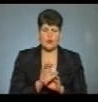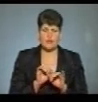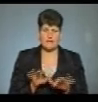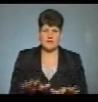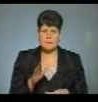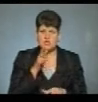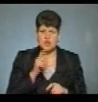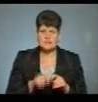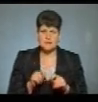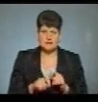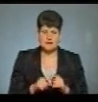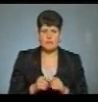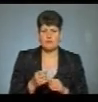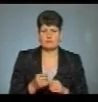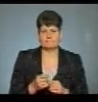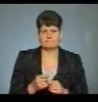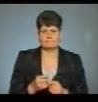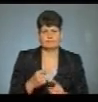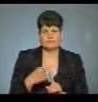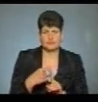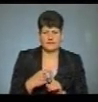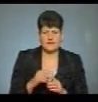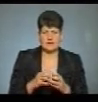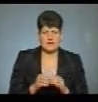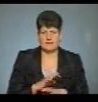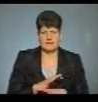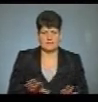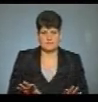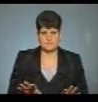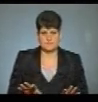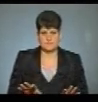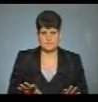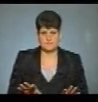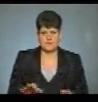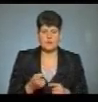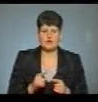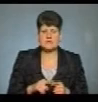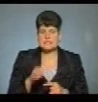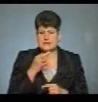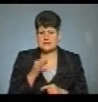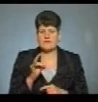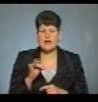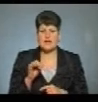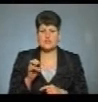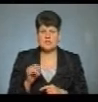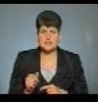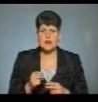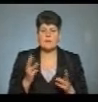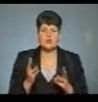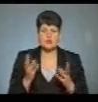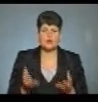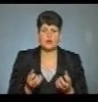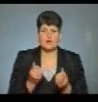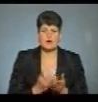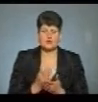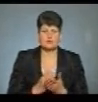час перевірки позитивних результатів на COVID-19 не виявили. Про це повідомила речниця пожежно-рятувальної служби області